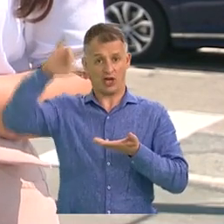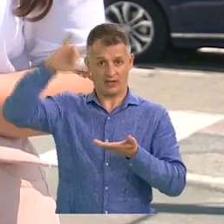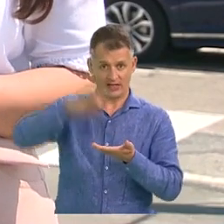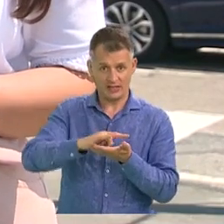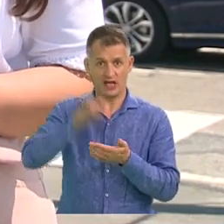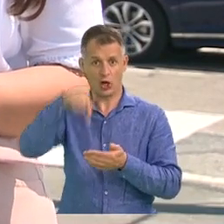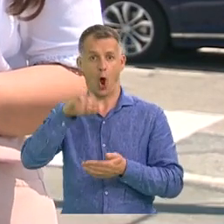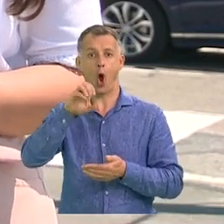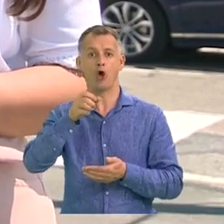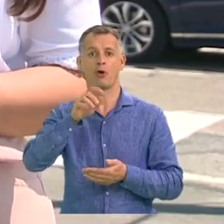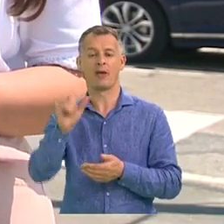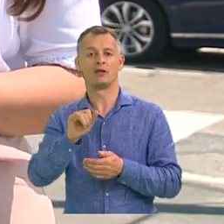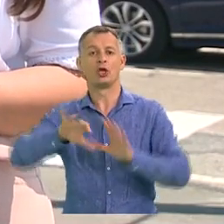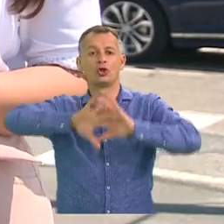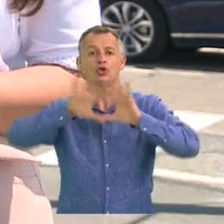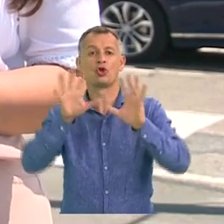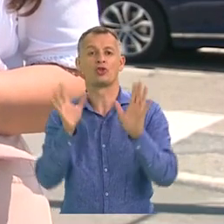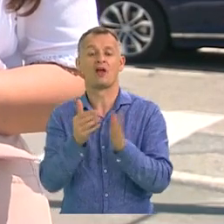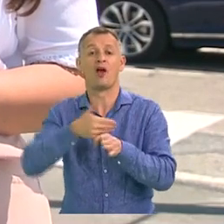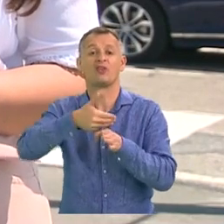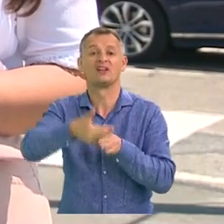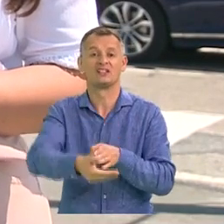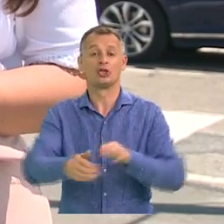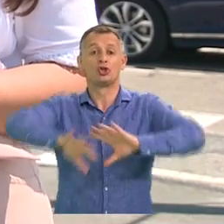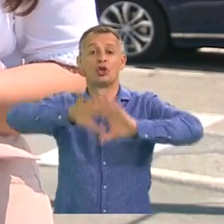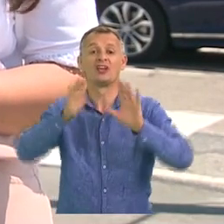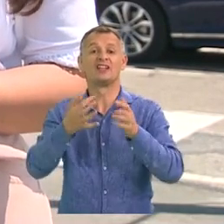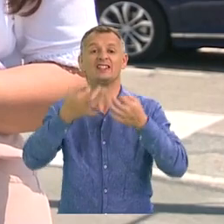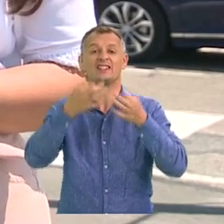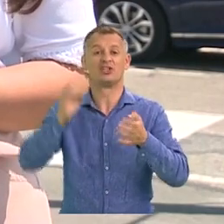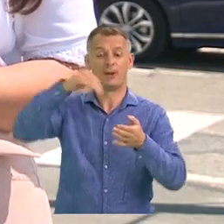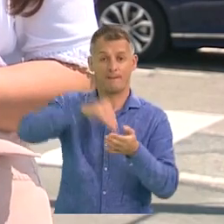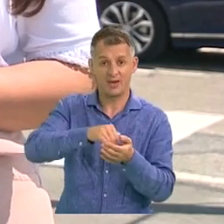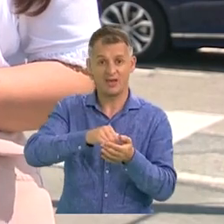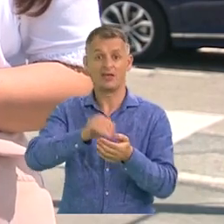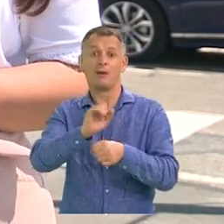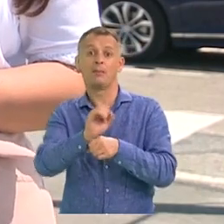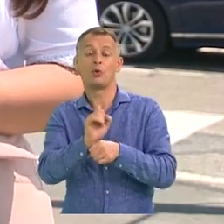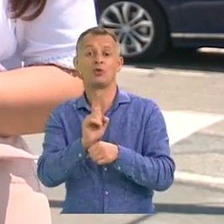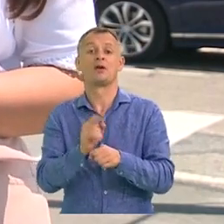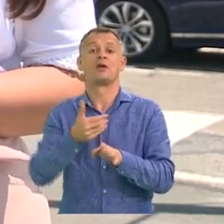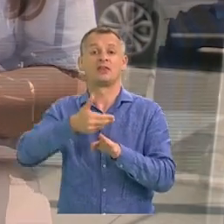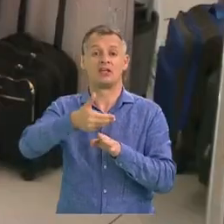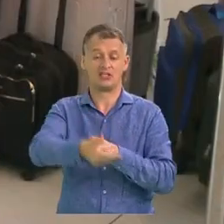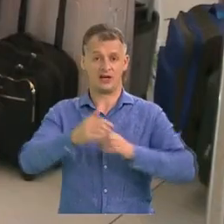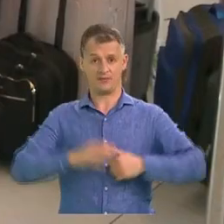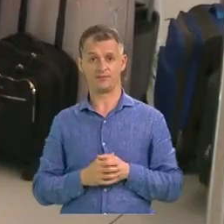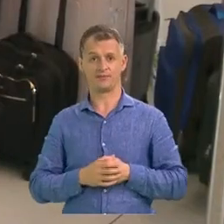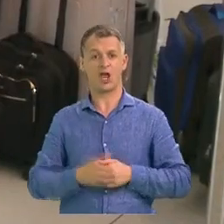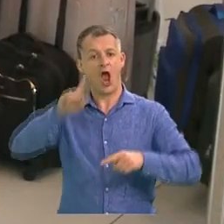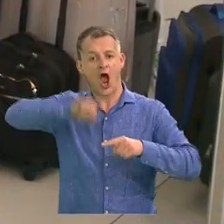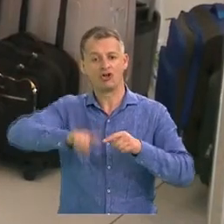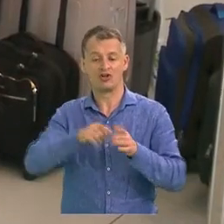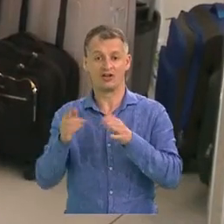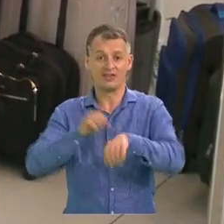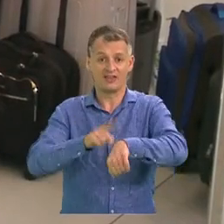Otopen, au înregistrat întârzieri. Vorbim de un total de peste 10.000 de minute cumulate de întârziere. În același interval de